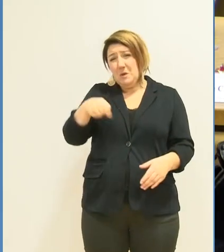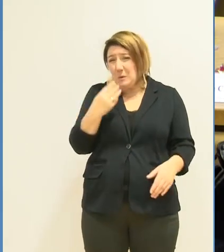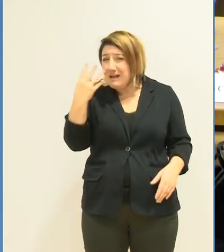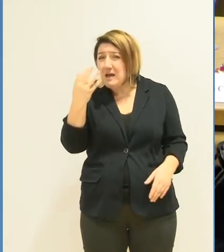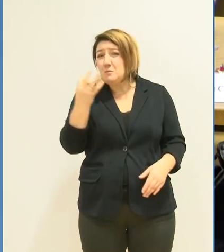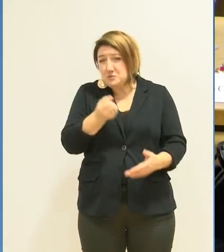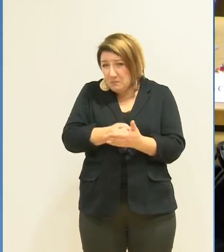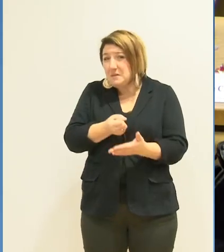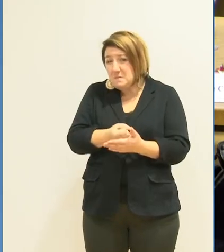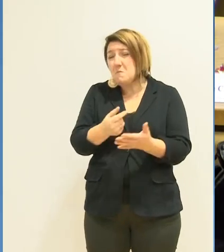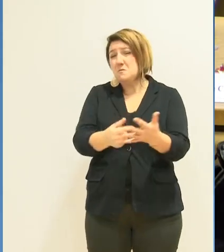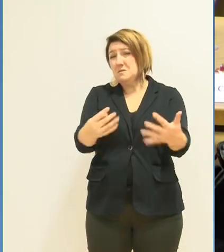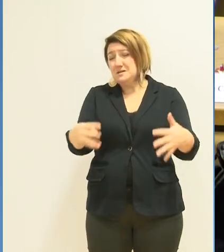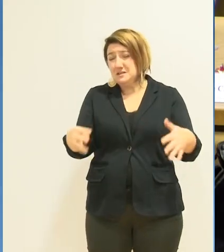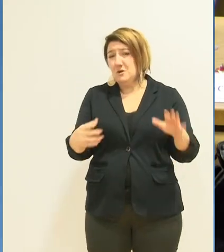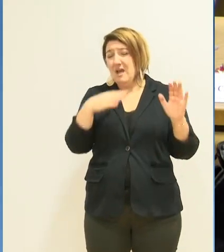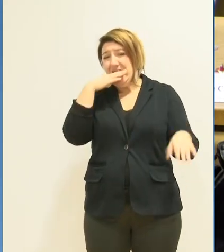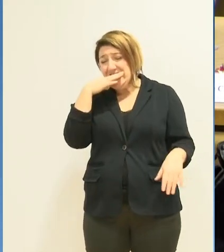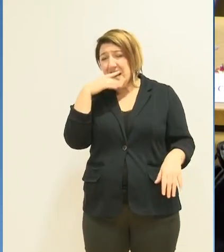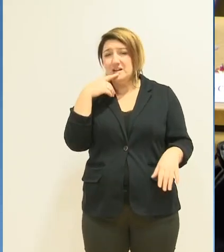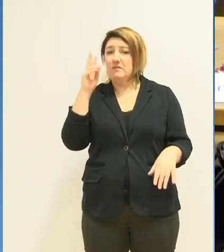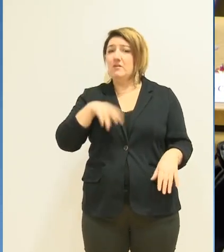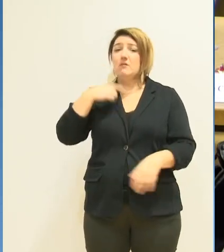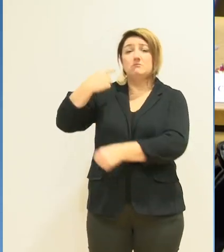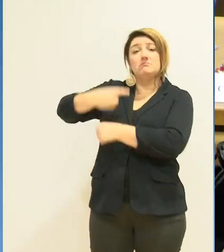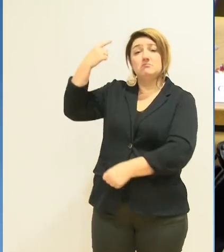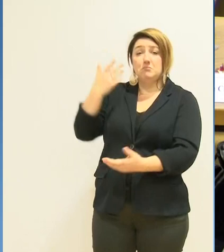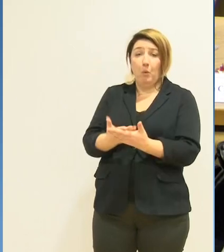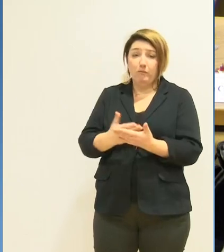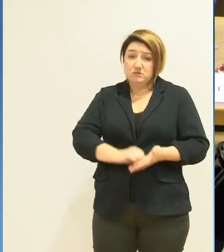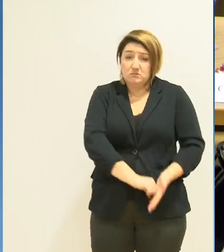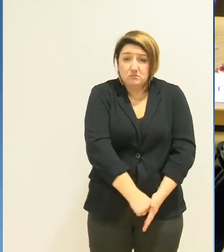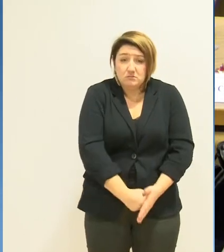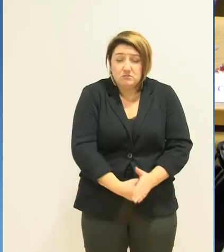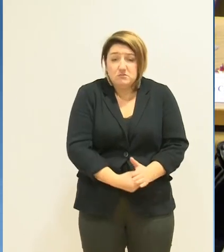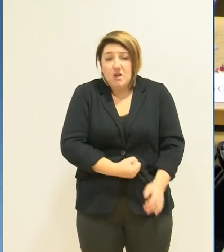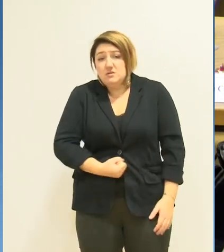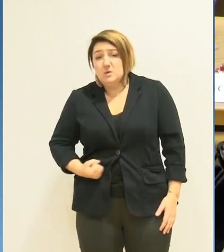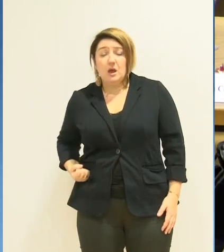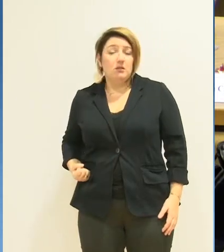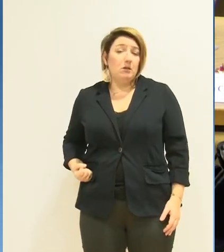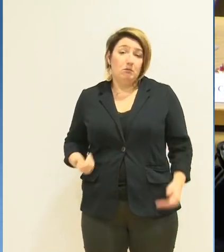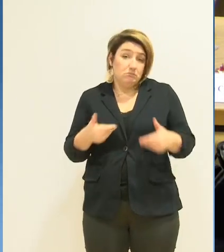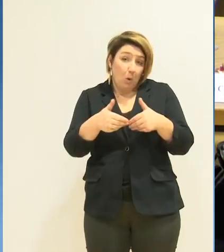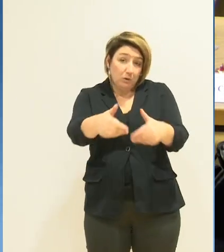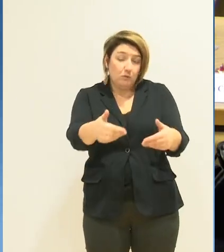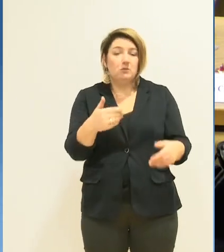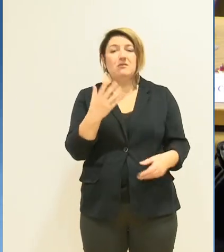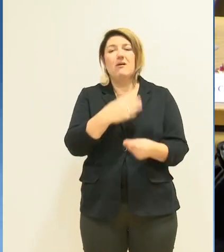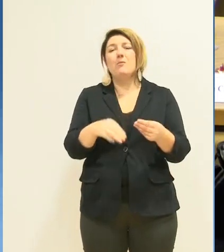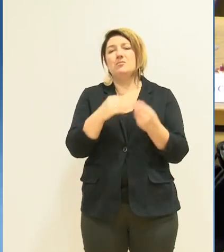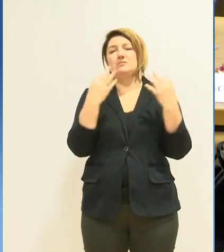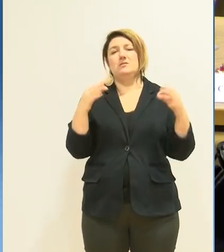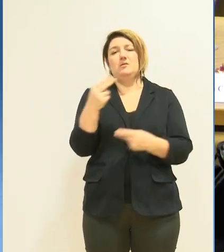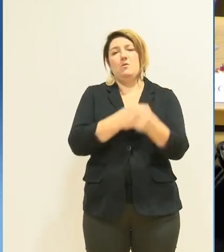2019 il est clair que la cure d'austérité imposée se poursuit sans compter que les mesures annoncées le 10 novembre par le